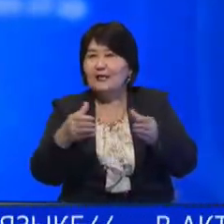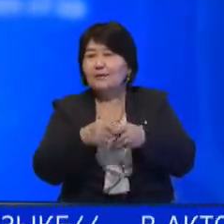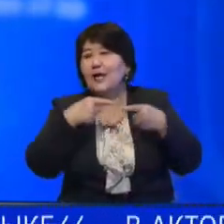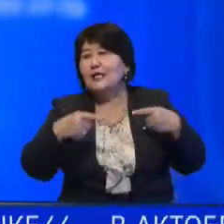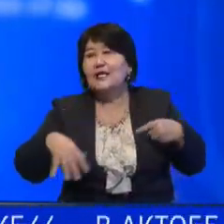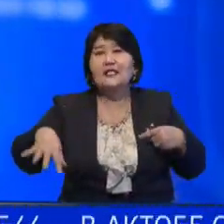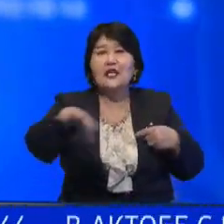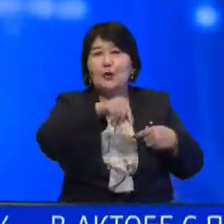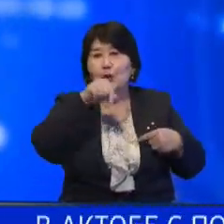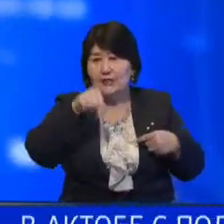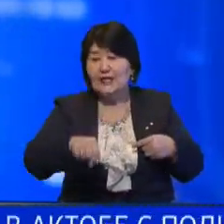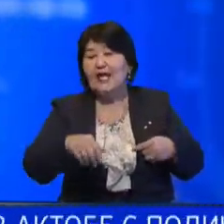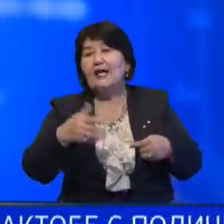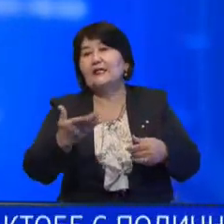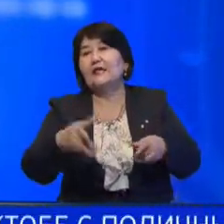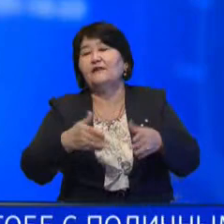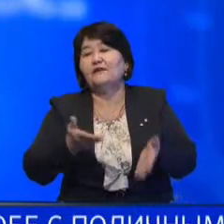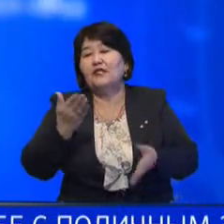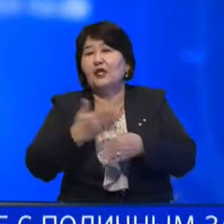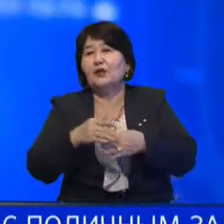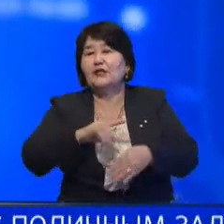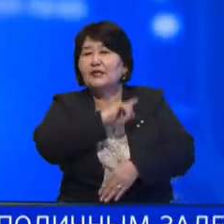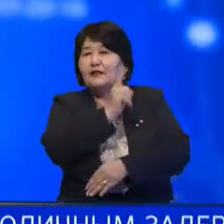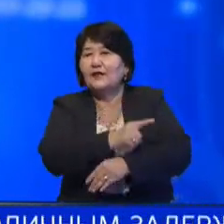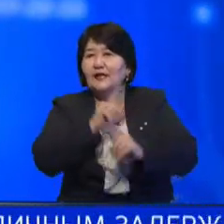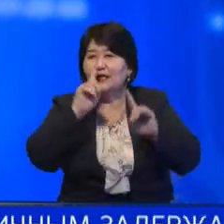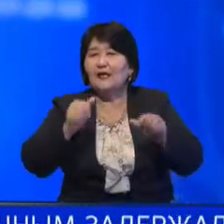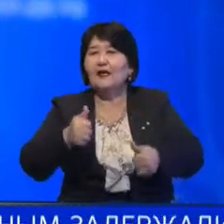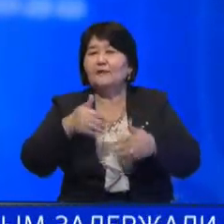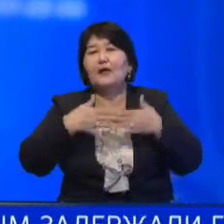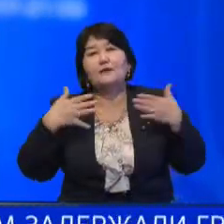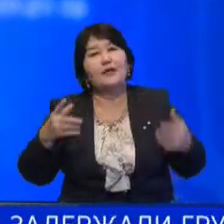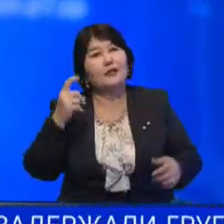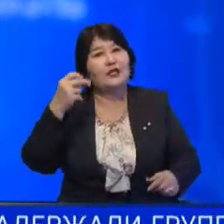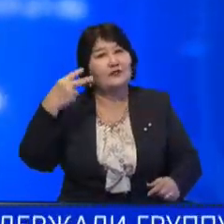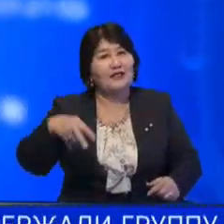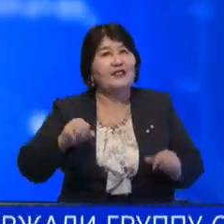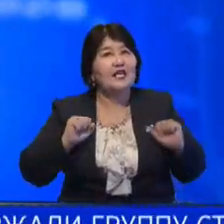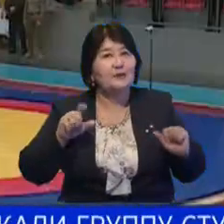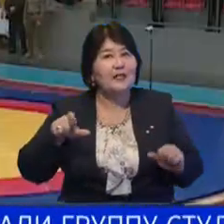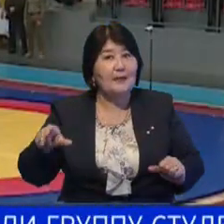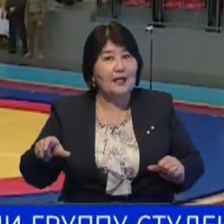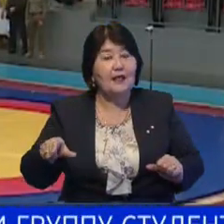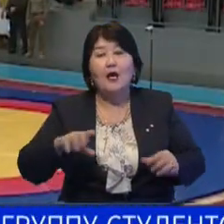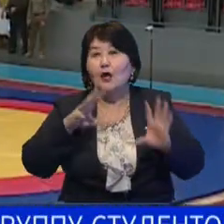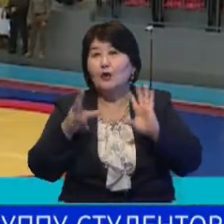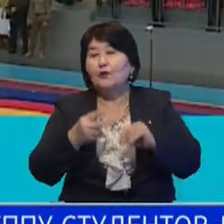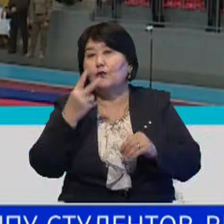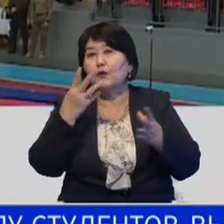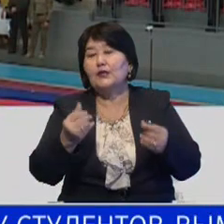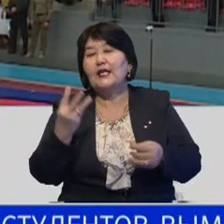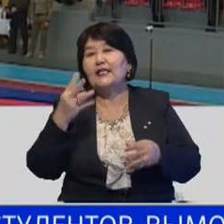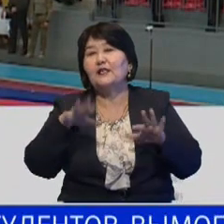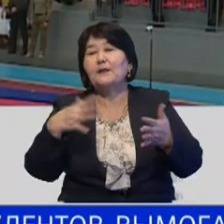из разных регионов страны. В 7 весовых категориях звания сильнейшего оспаривали свыше 120 спортсменов. По результатам 2 дней